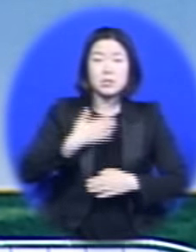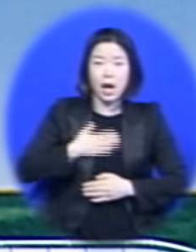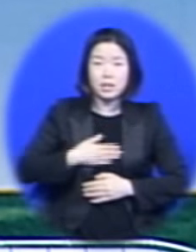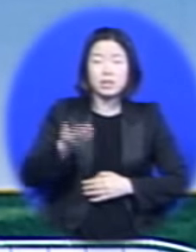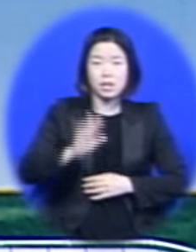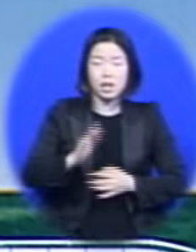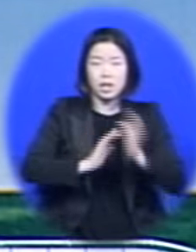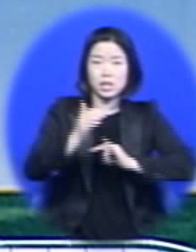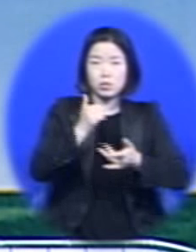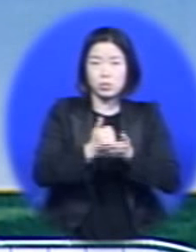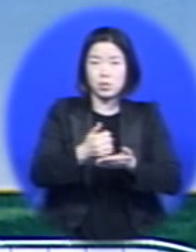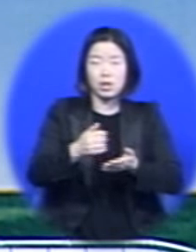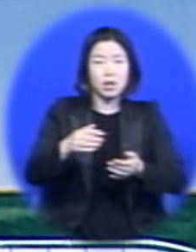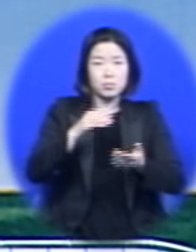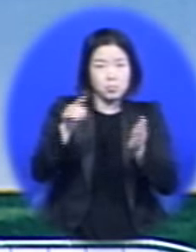예수님을 안 믿을 수 있느냐는